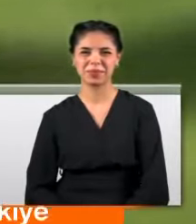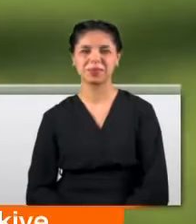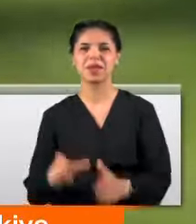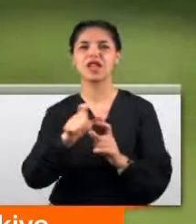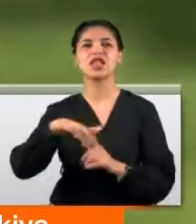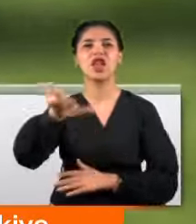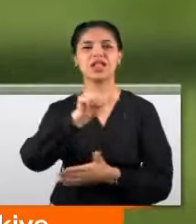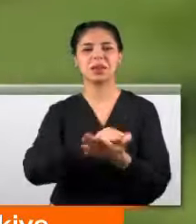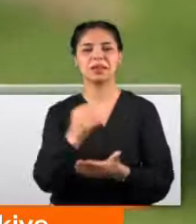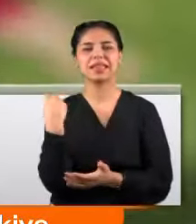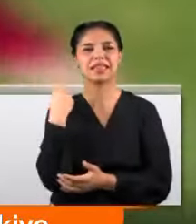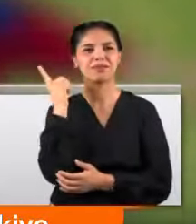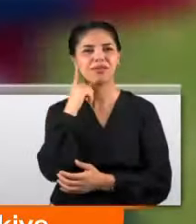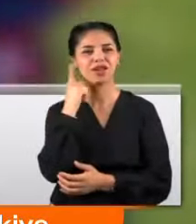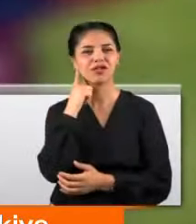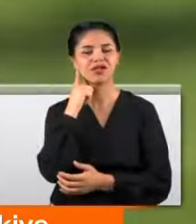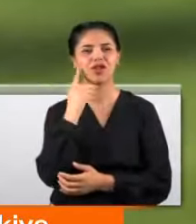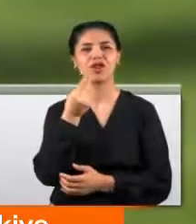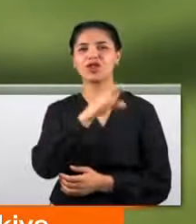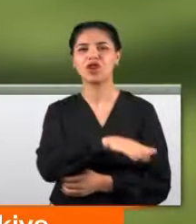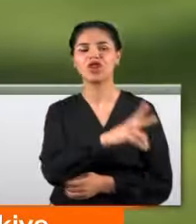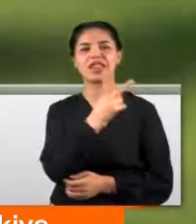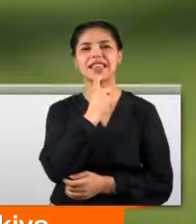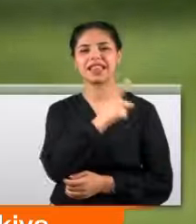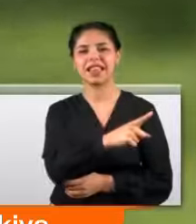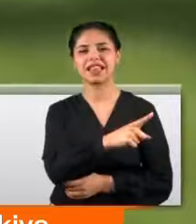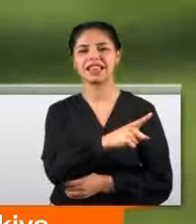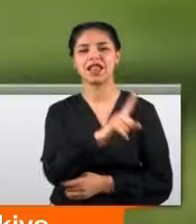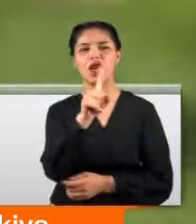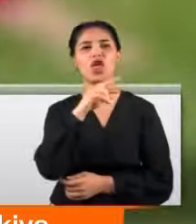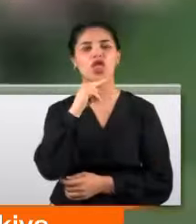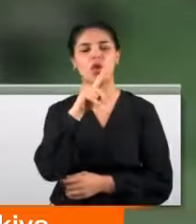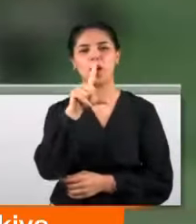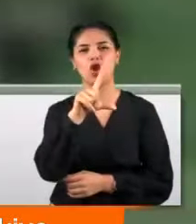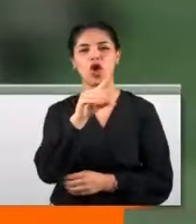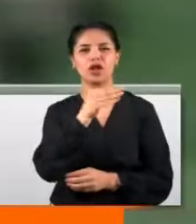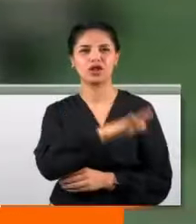Sosyal medyanın yeni fenomeni daha 2 yaşındaki 10 numara Luan.